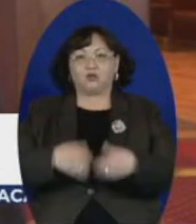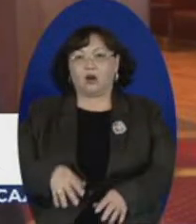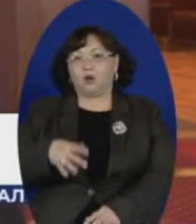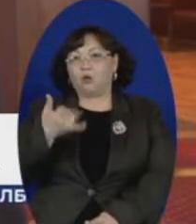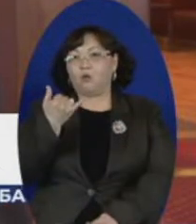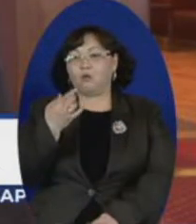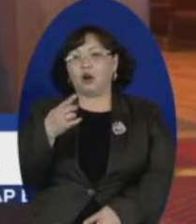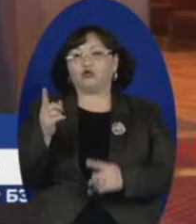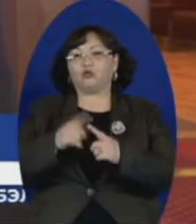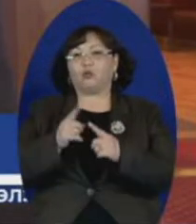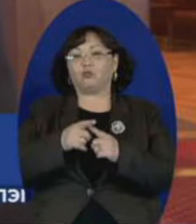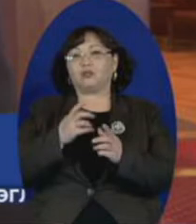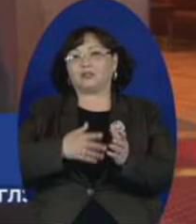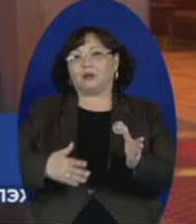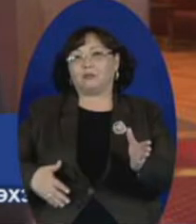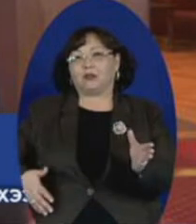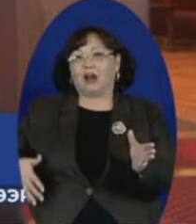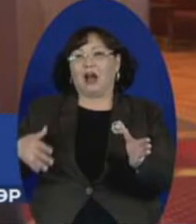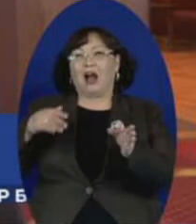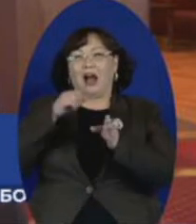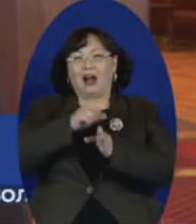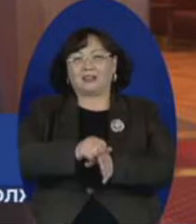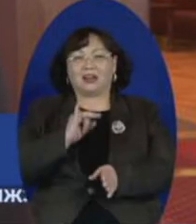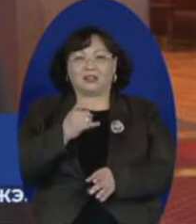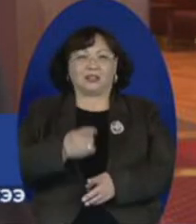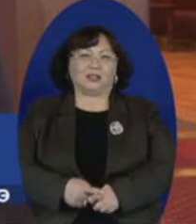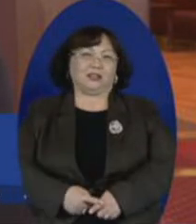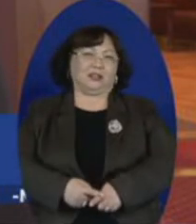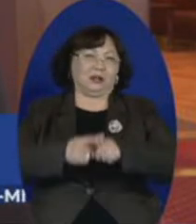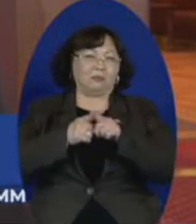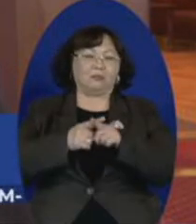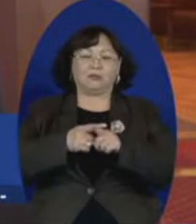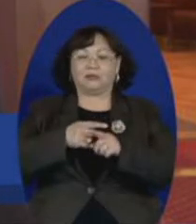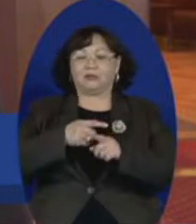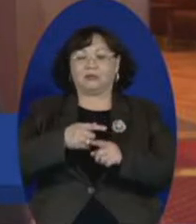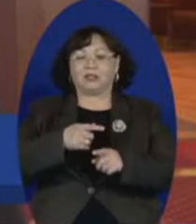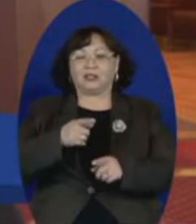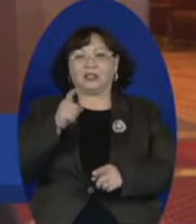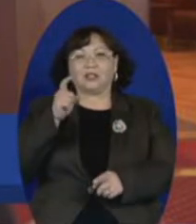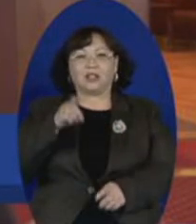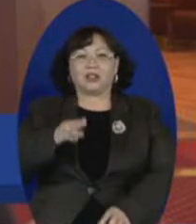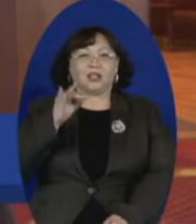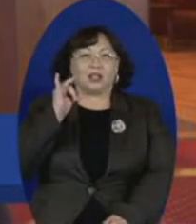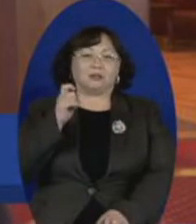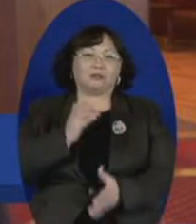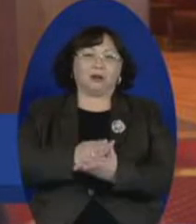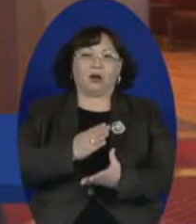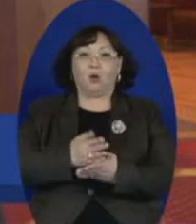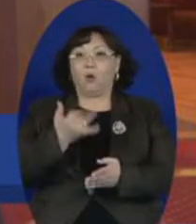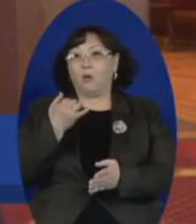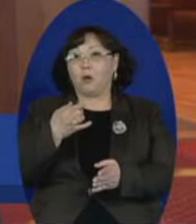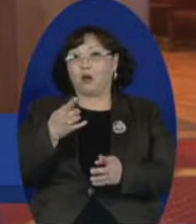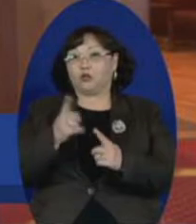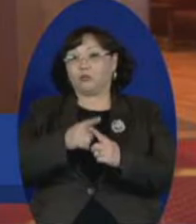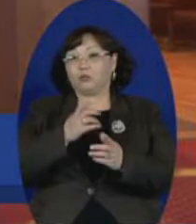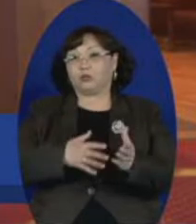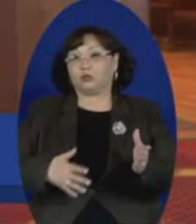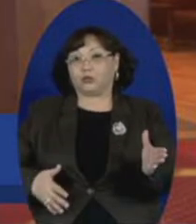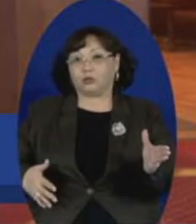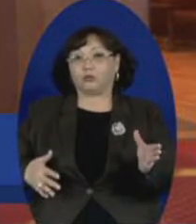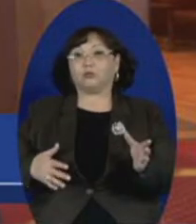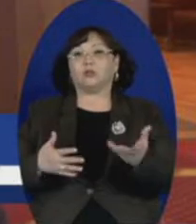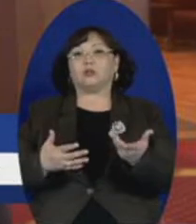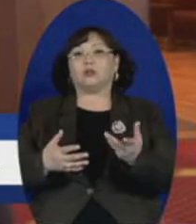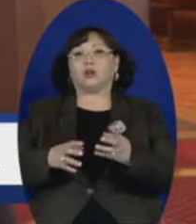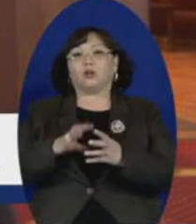ачаал бол хэмжээ зэгтэрсэн. Үндсэндээ төмөр зам бол Монгол улсын хөгжлийг одоо хязгаарладаг